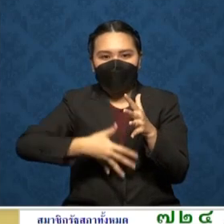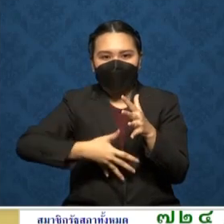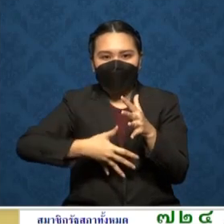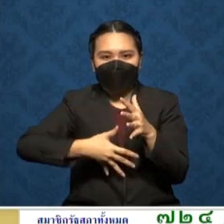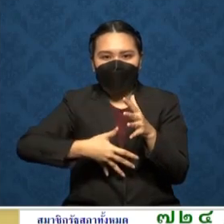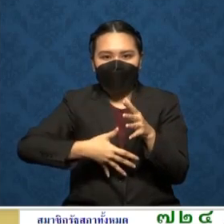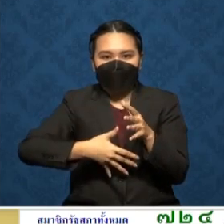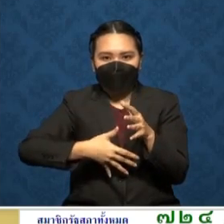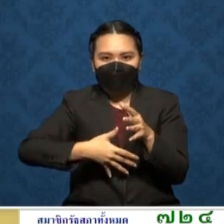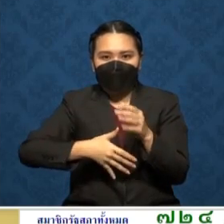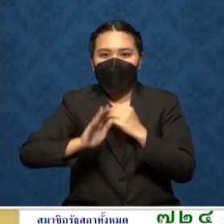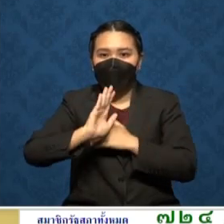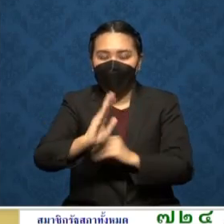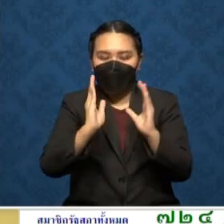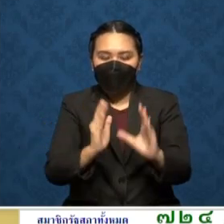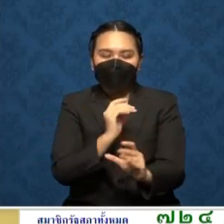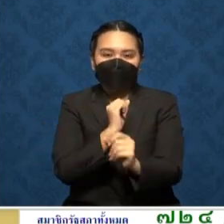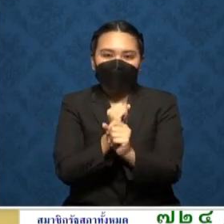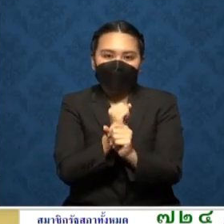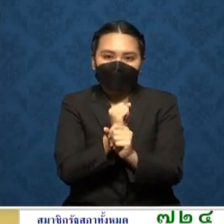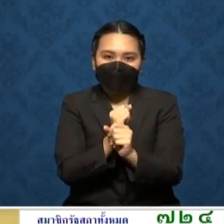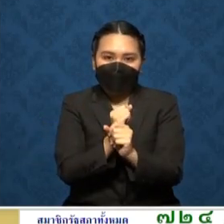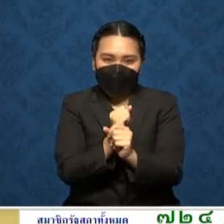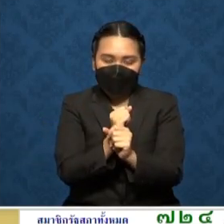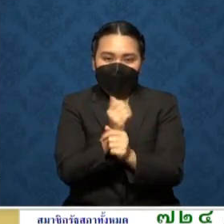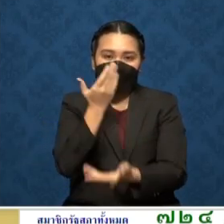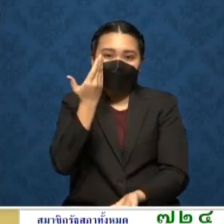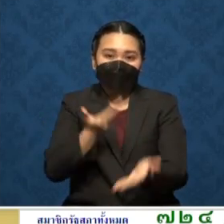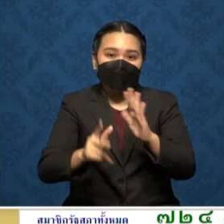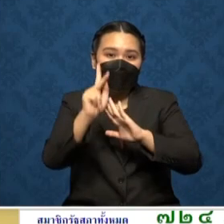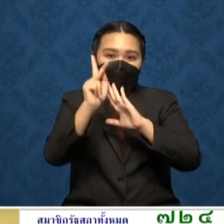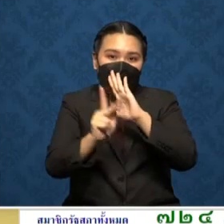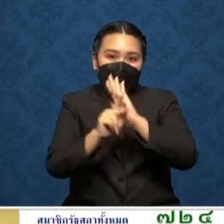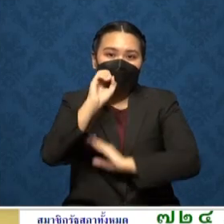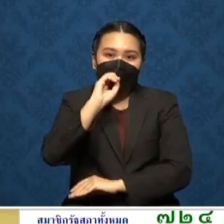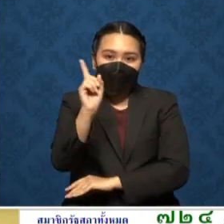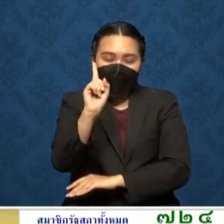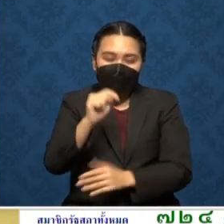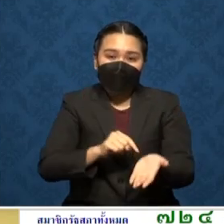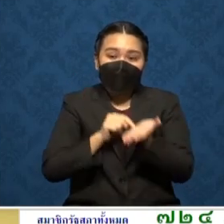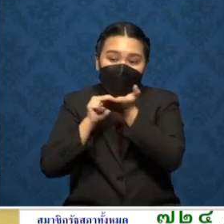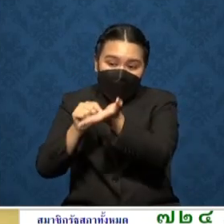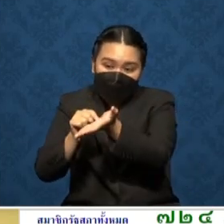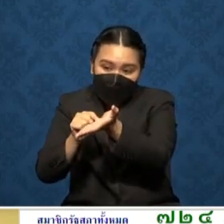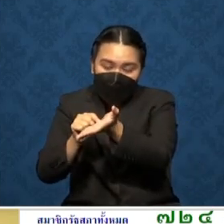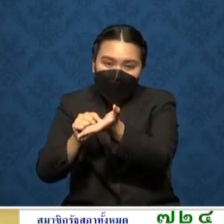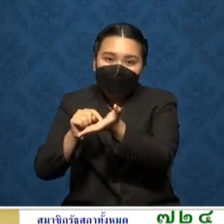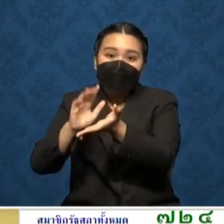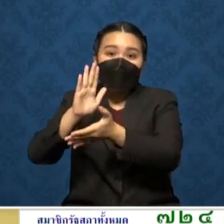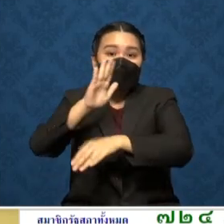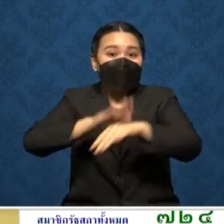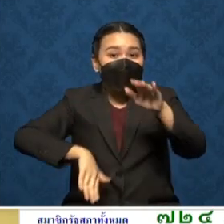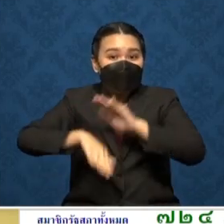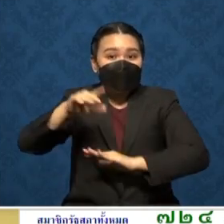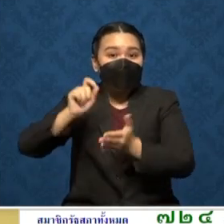ในการทำงานหรือกฎหมายเขียนว่ายื่นคำร้องพร้อมทั้งลงลายมือชื่อ